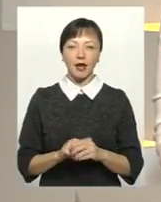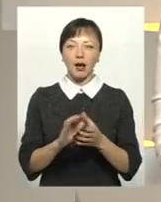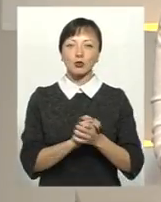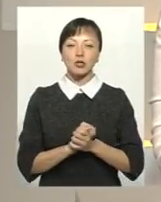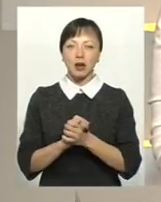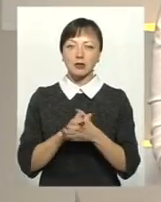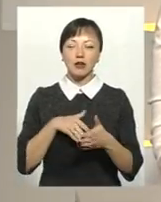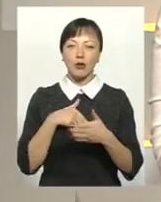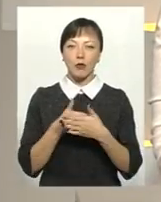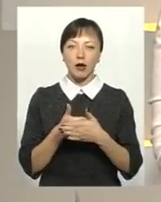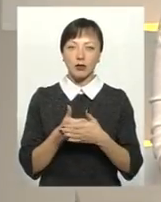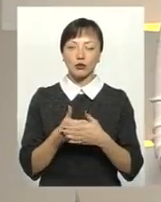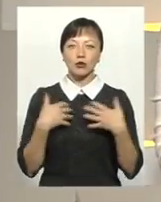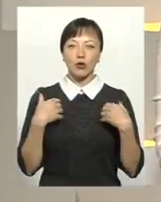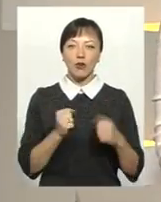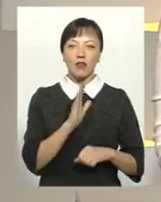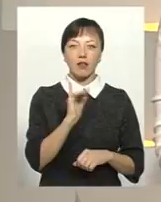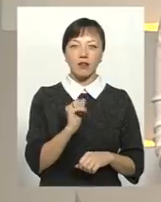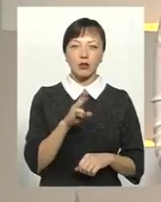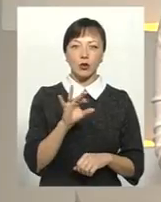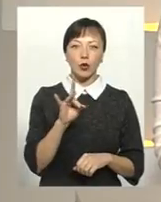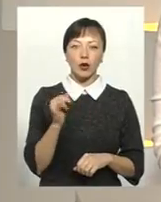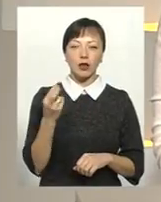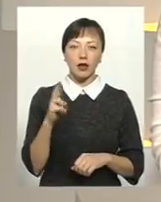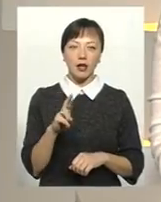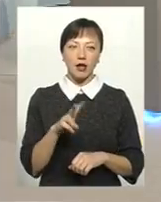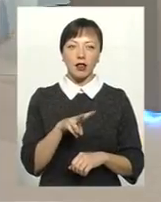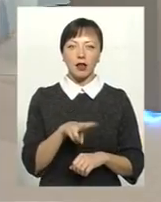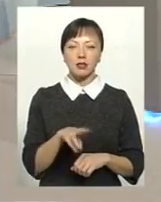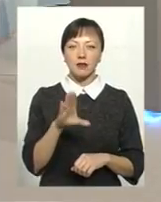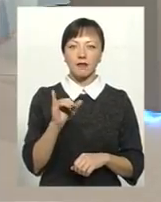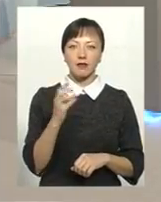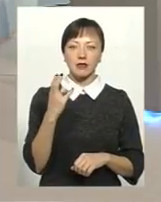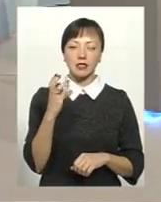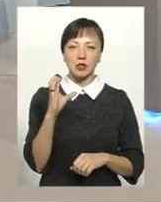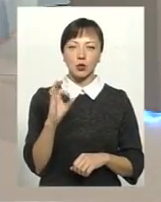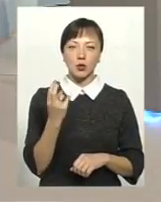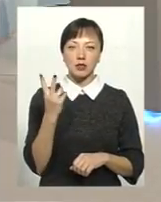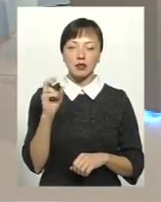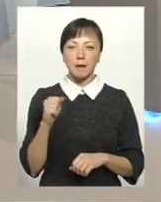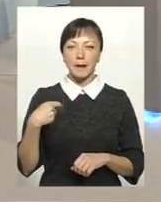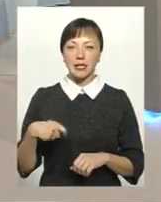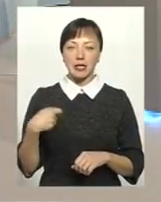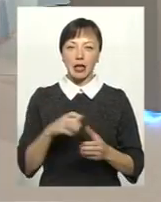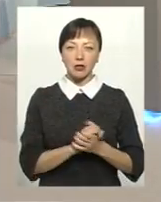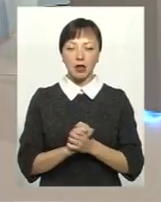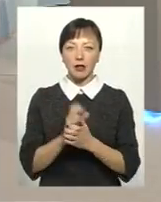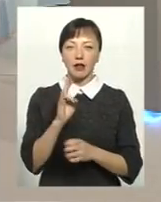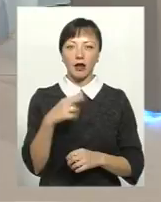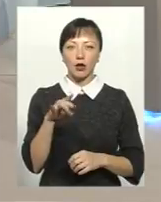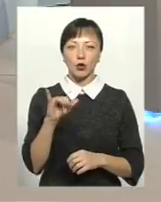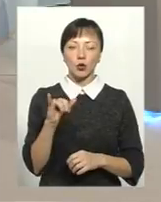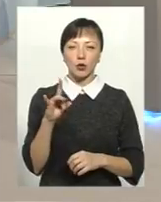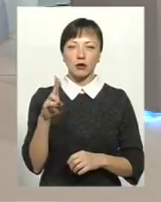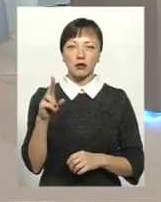Асоціації громадського здоров'я «Вікторія». Давайте з ними познайомимось. Це Лариса Висоцька, президент асоціації. Наталія Дурдас